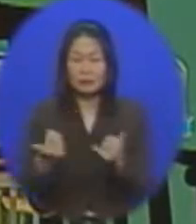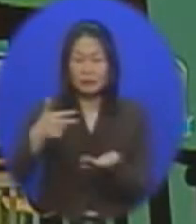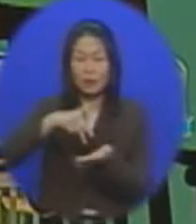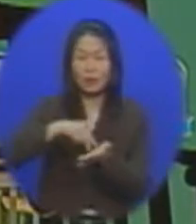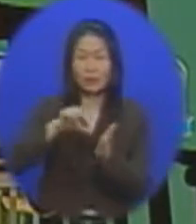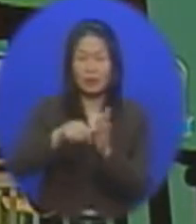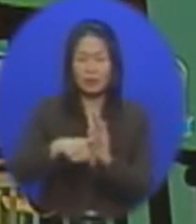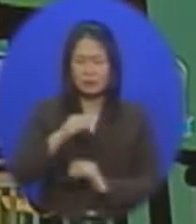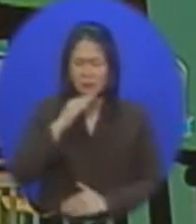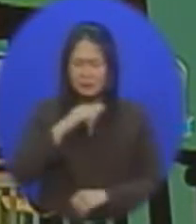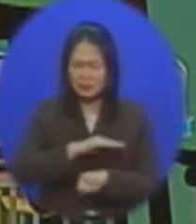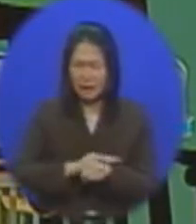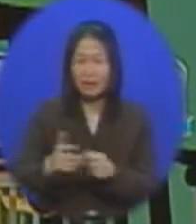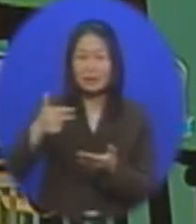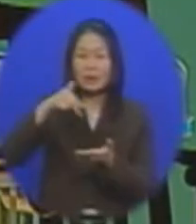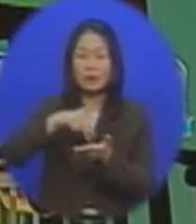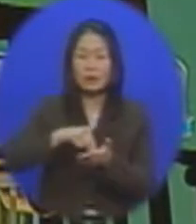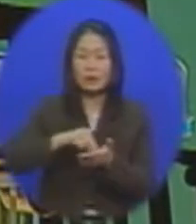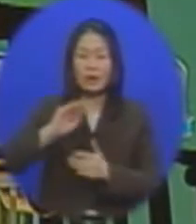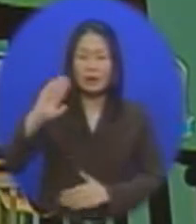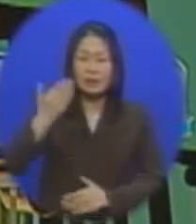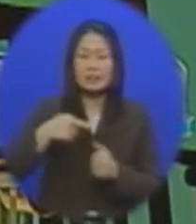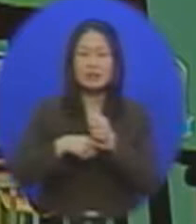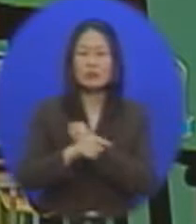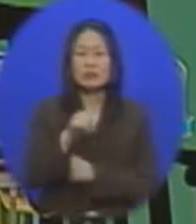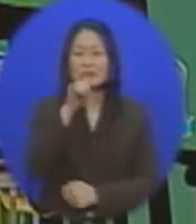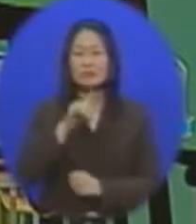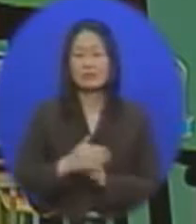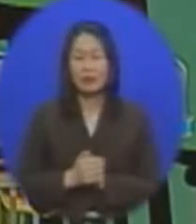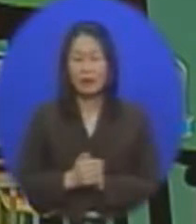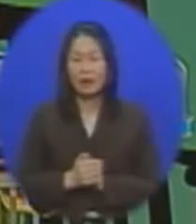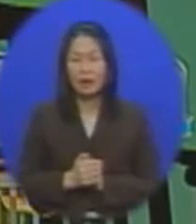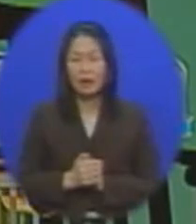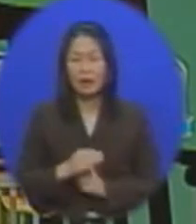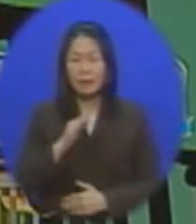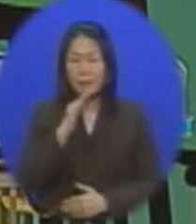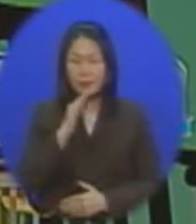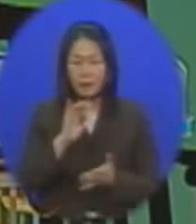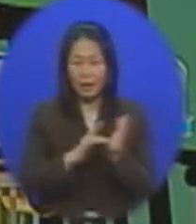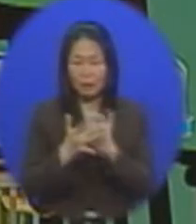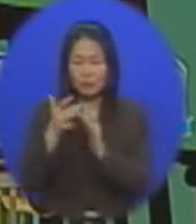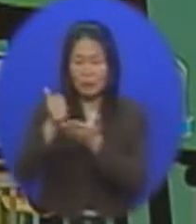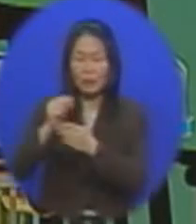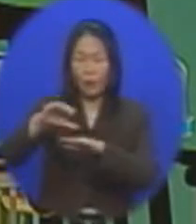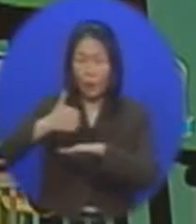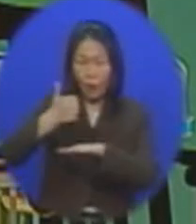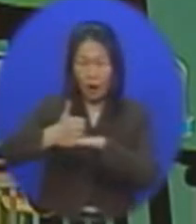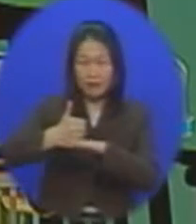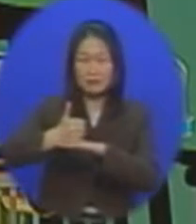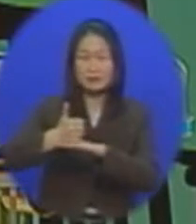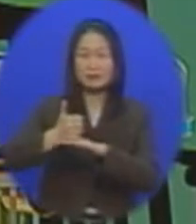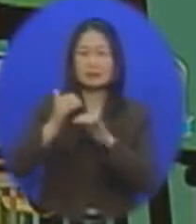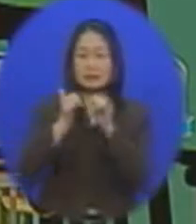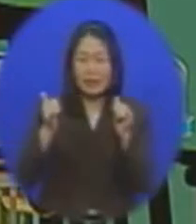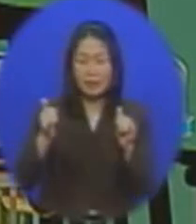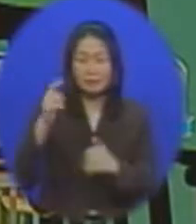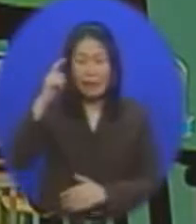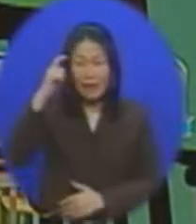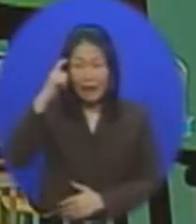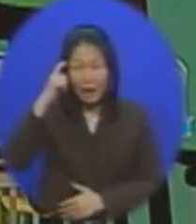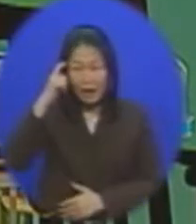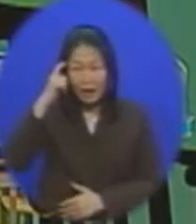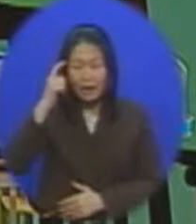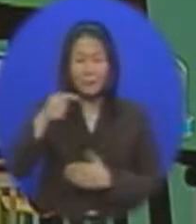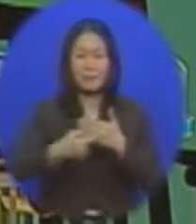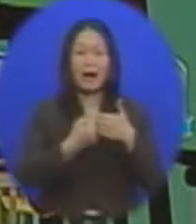정말 잘 세워야 하는 이유가 여기에 있어요 예수님이 진짜 왕 해신 사람 그의 생각 그의